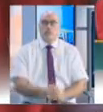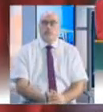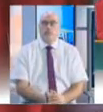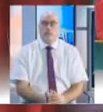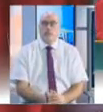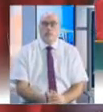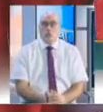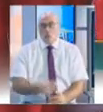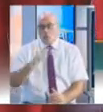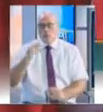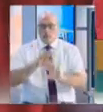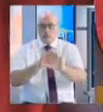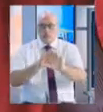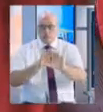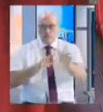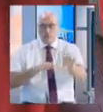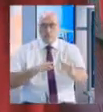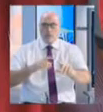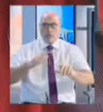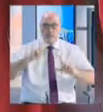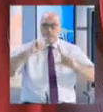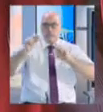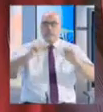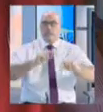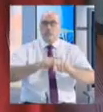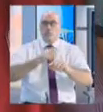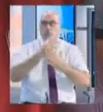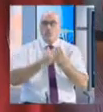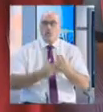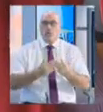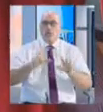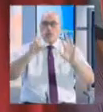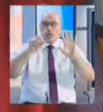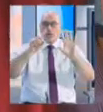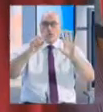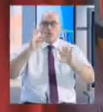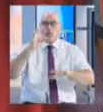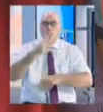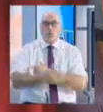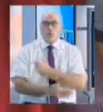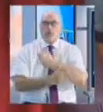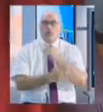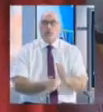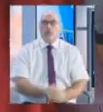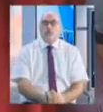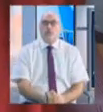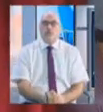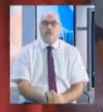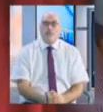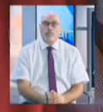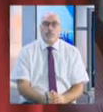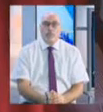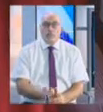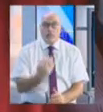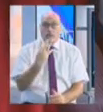اخرى حتنطلق من هنا نوصل 60 طن، وغدا ربما الى 80 طن من المساعدات. اربع سيارات